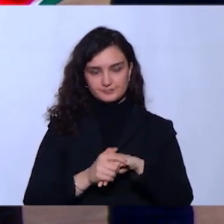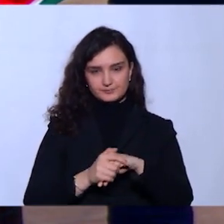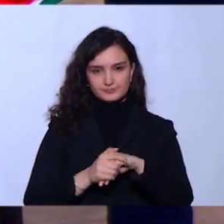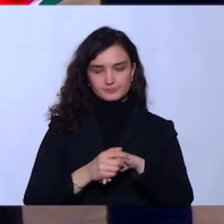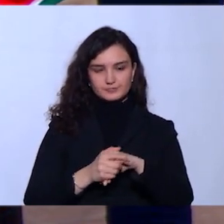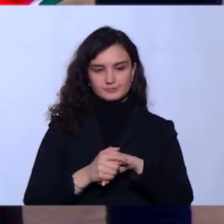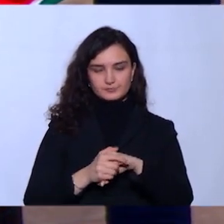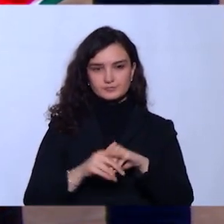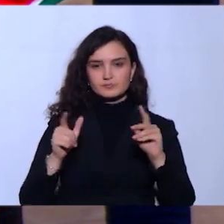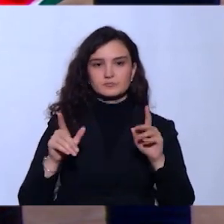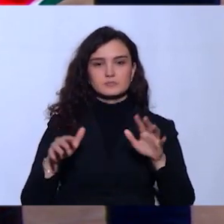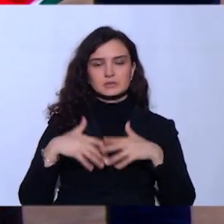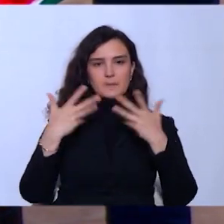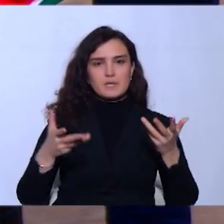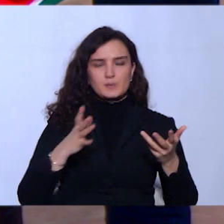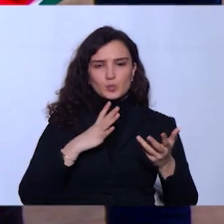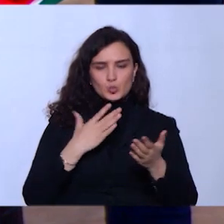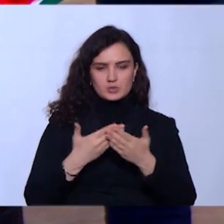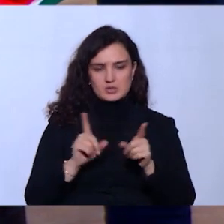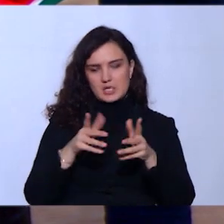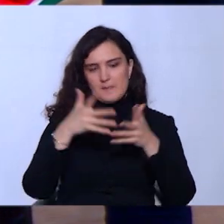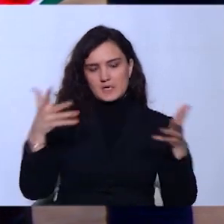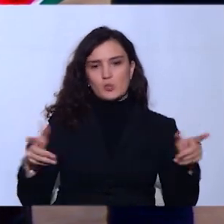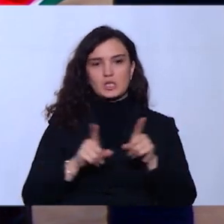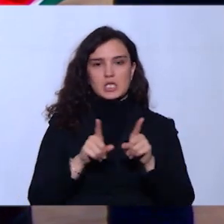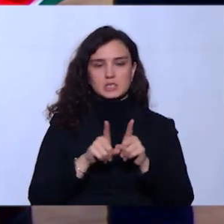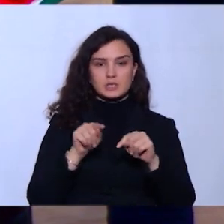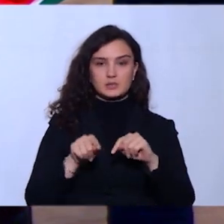რომელსაც გადაფარებული იყოს აი ესეთი